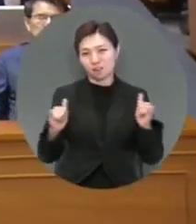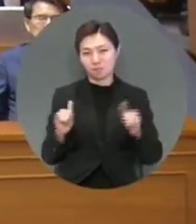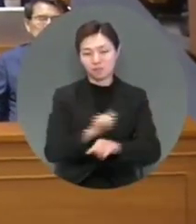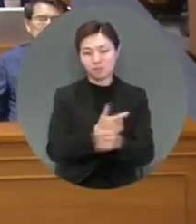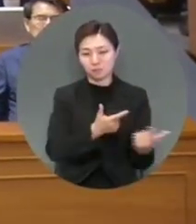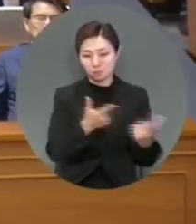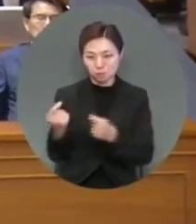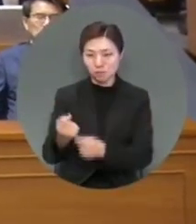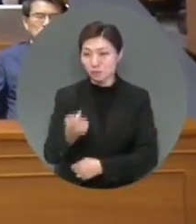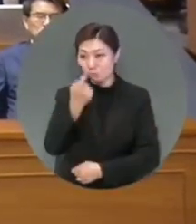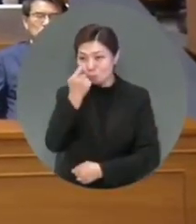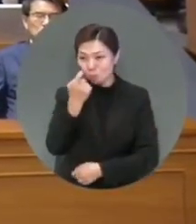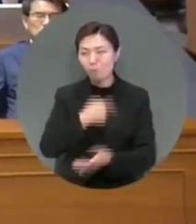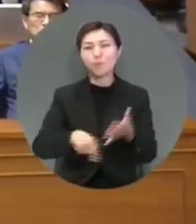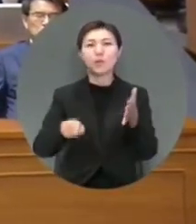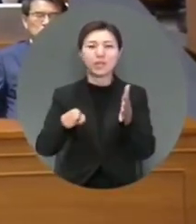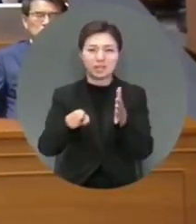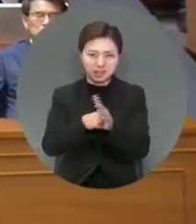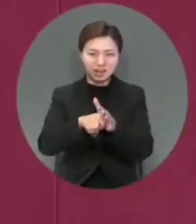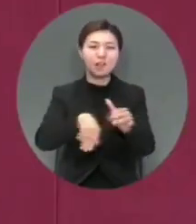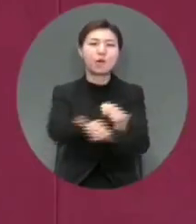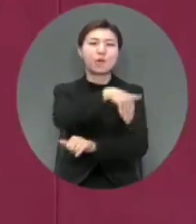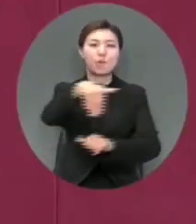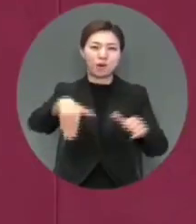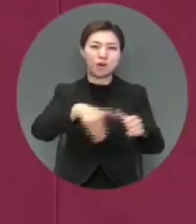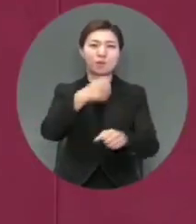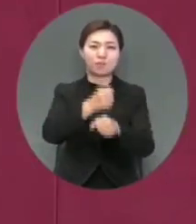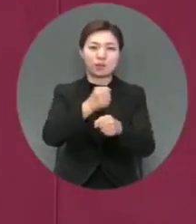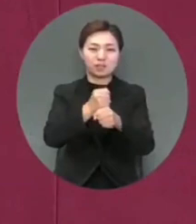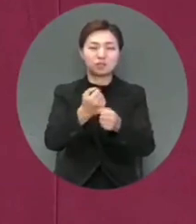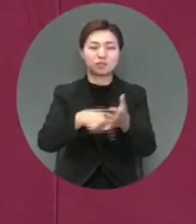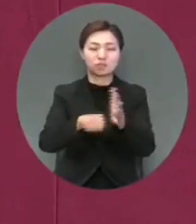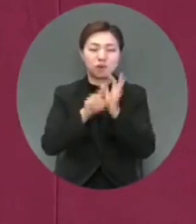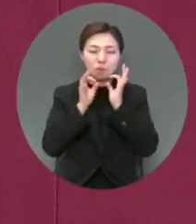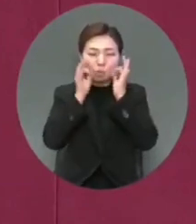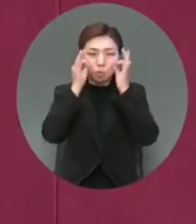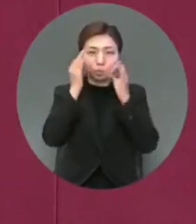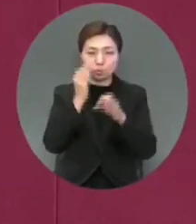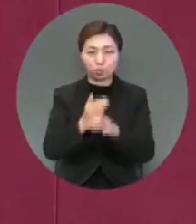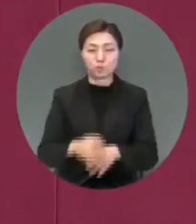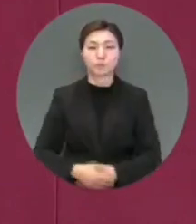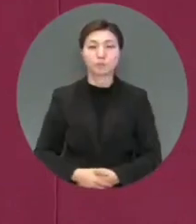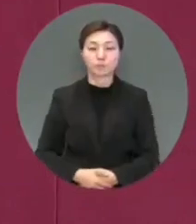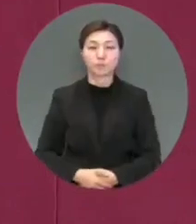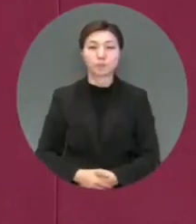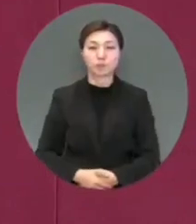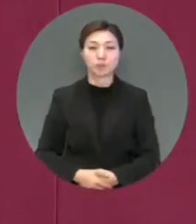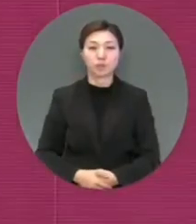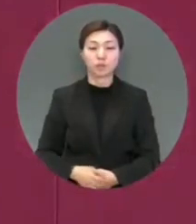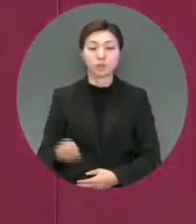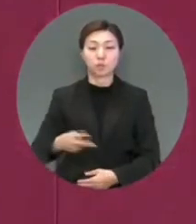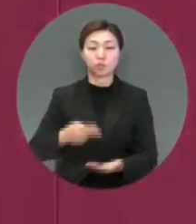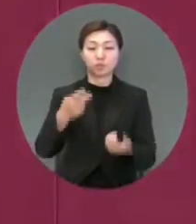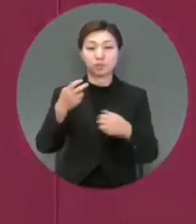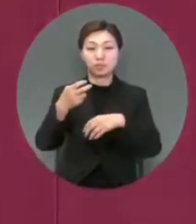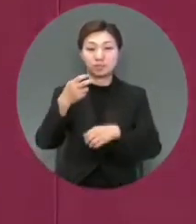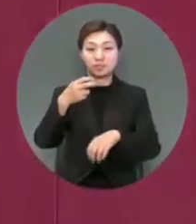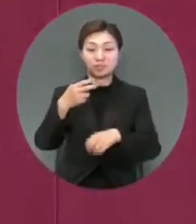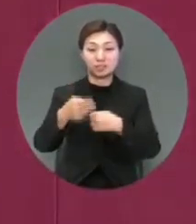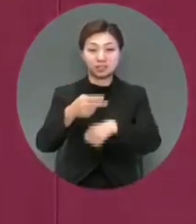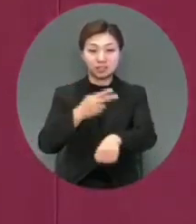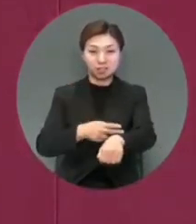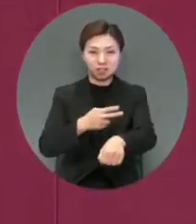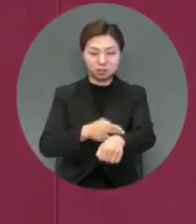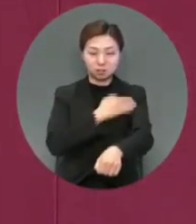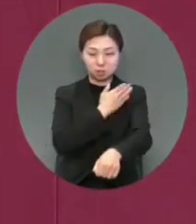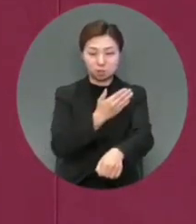있습니다. 교권 확립을 위한 교권보호사법을 개정하여 학교 현장의